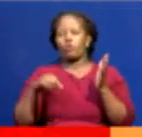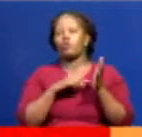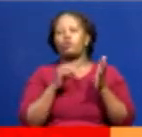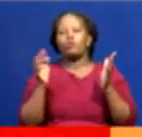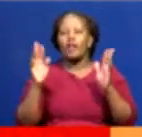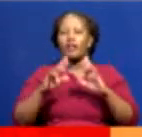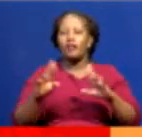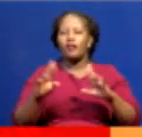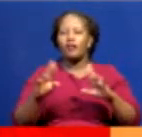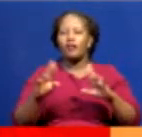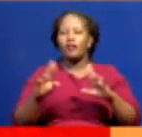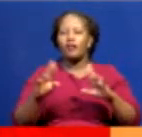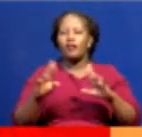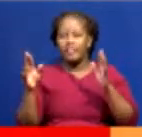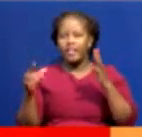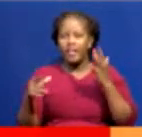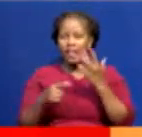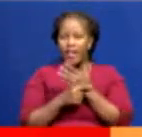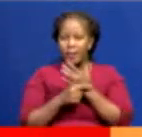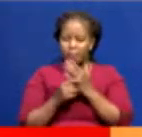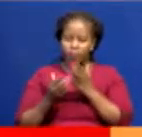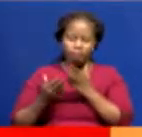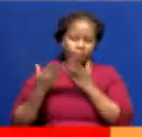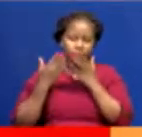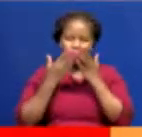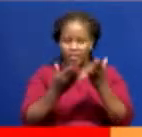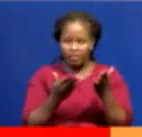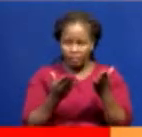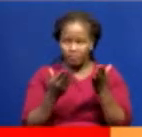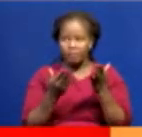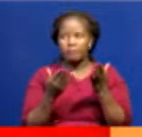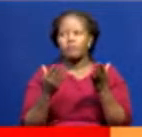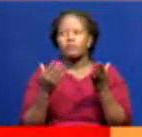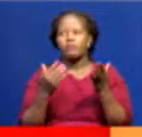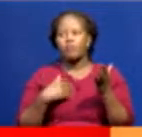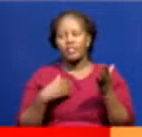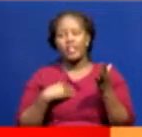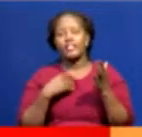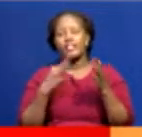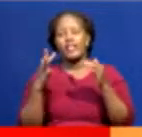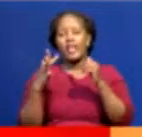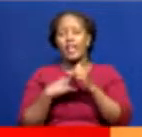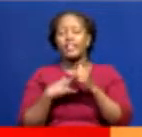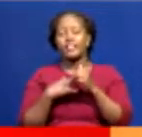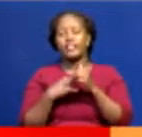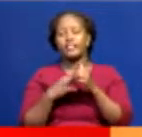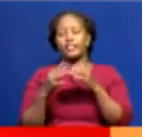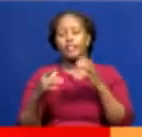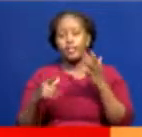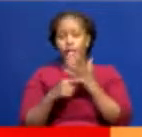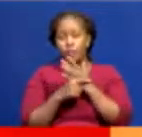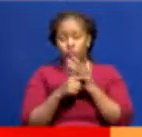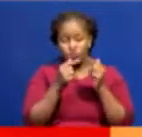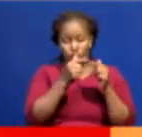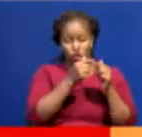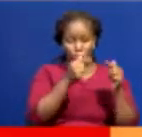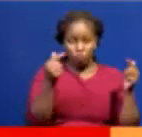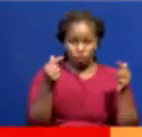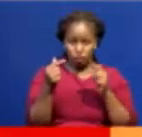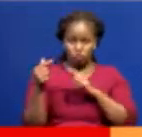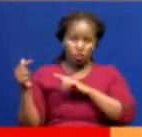na majina ya watu wetu kadhaa. Walipeana na jina 8 ya watu wa upinzani